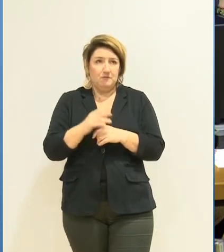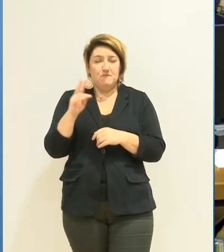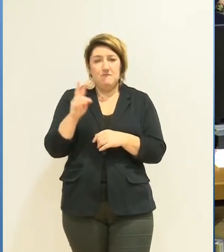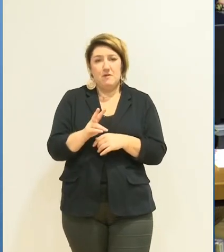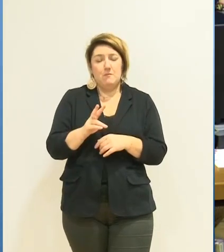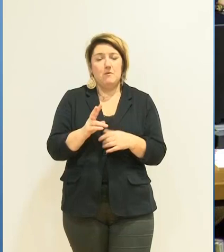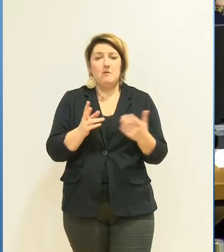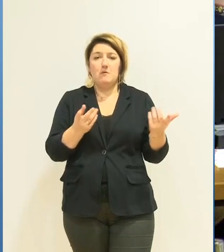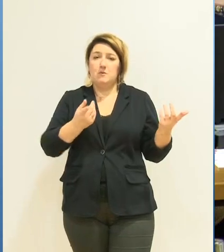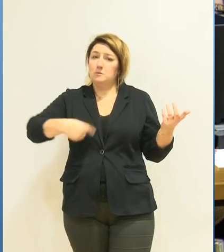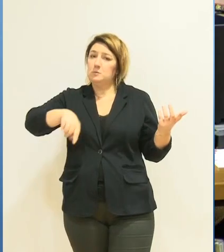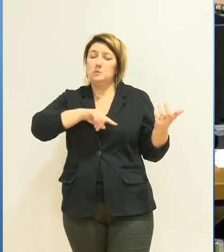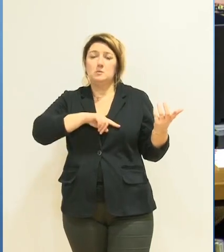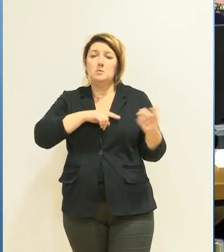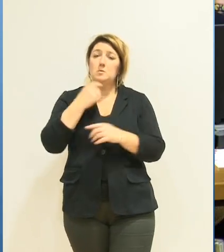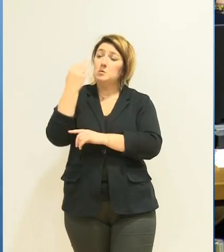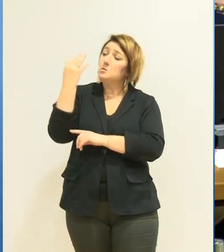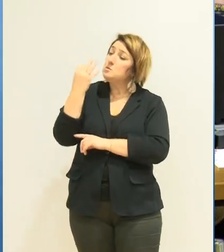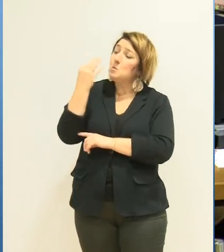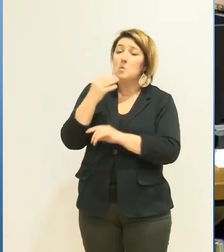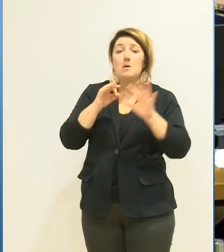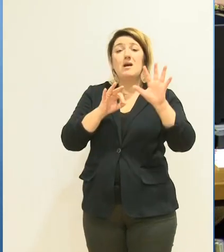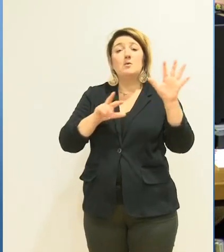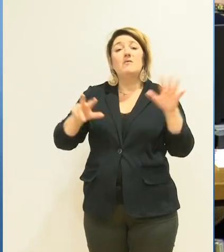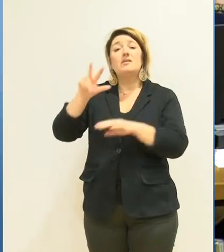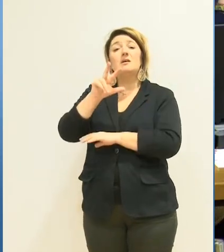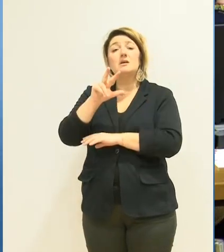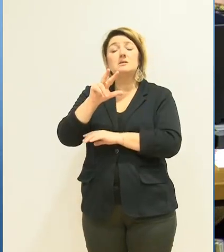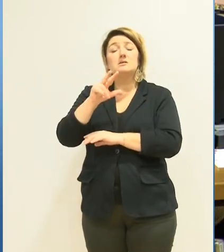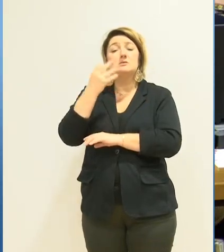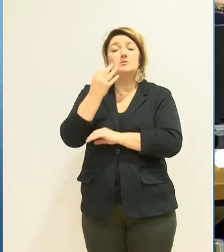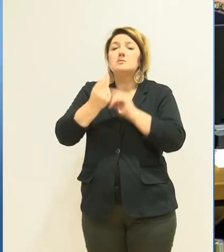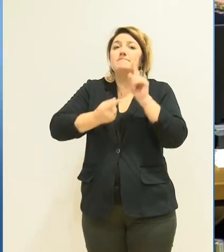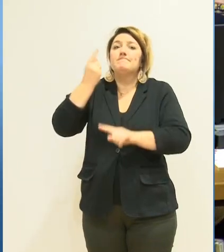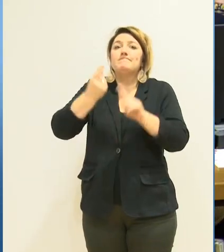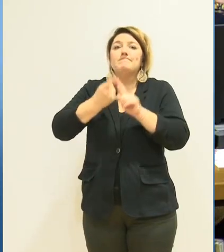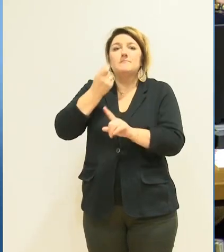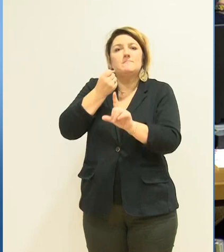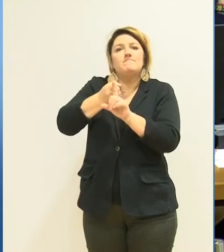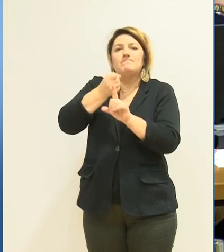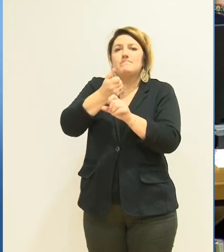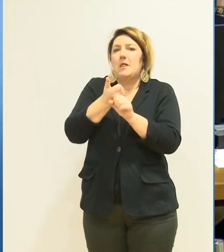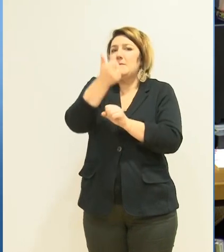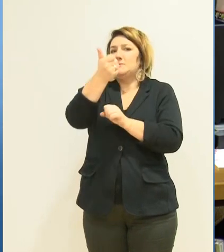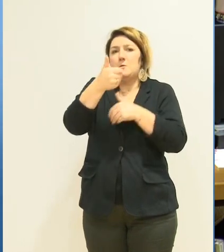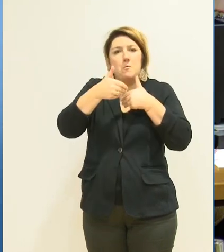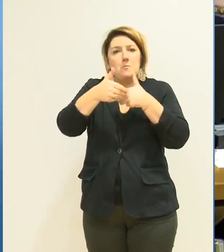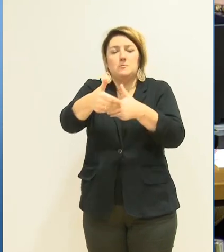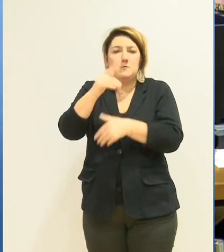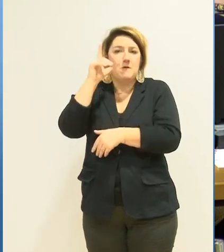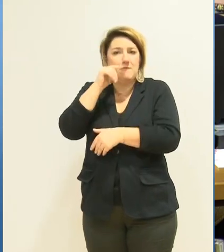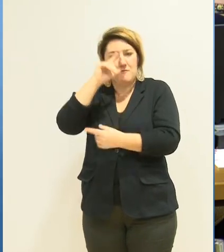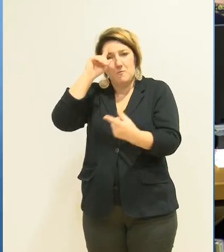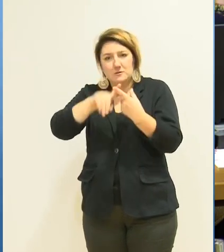à ce à ce taux là et que nous allons continuer cette politique l'année prochaine pour redistribuer au mieux là où il y en a